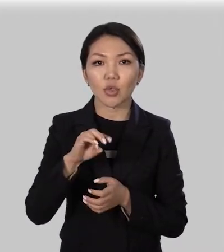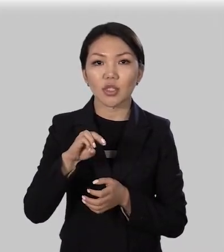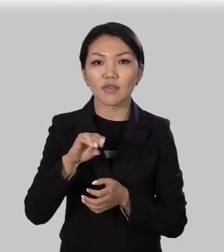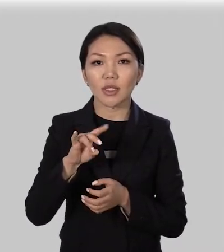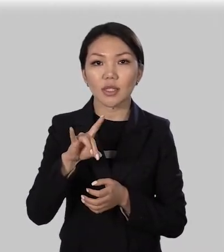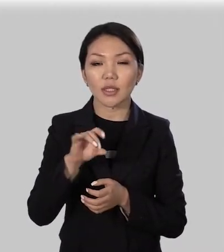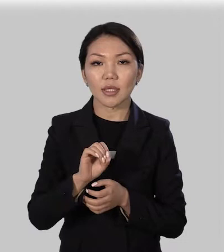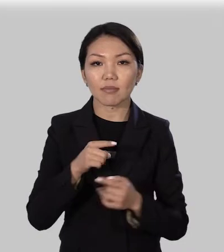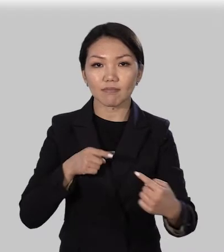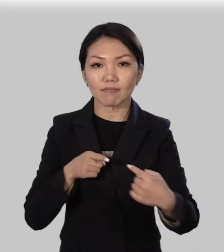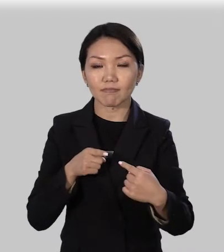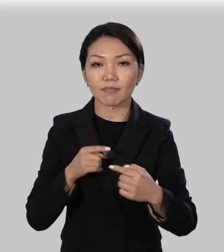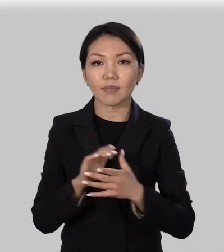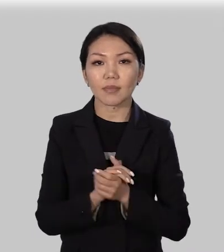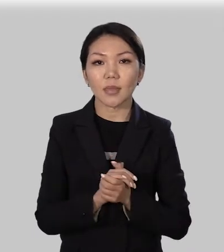Противительные.